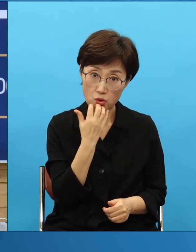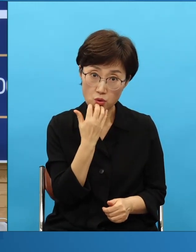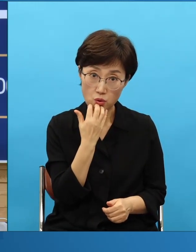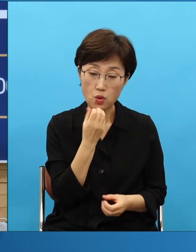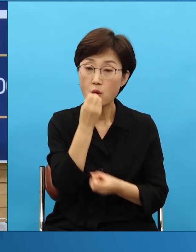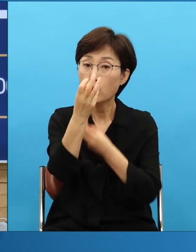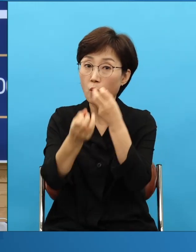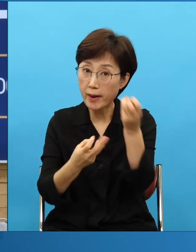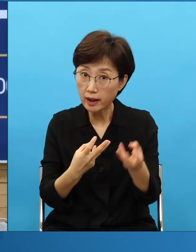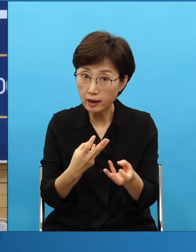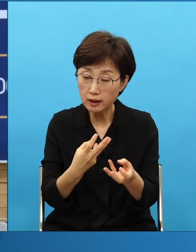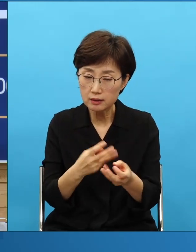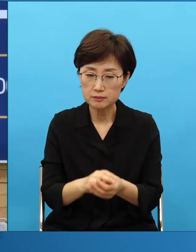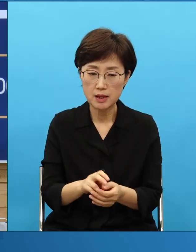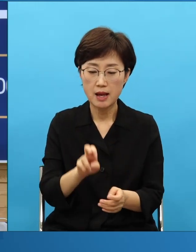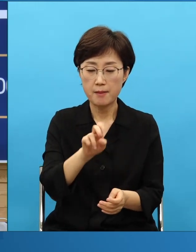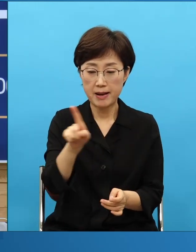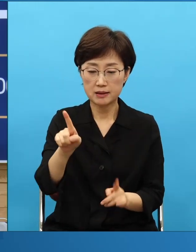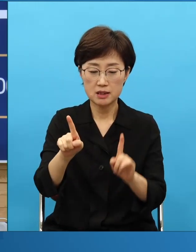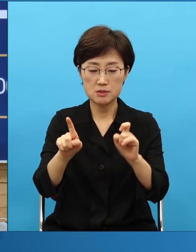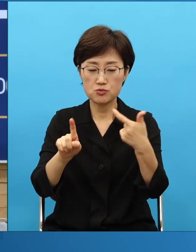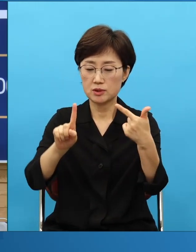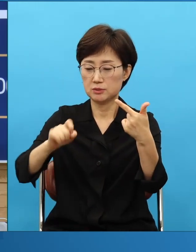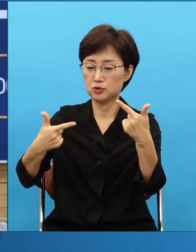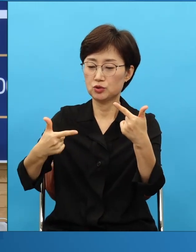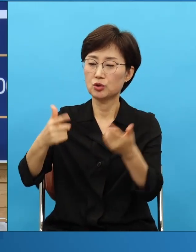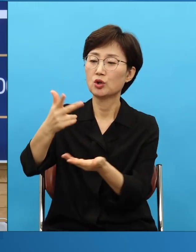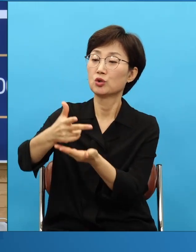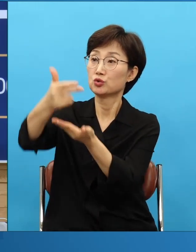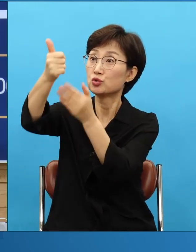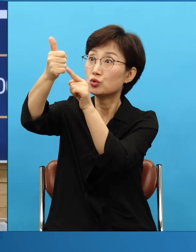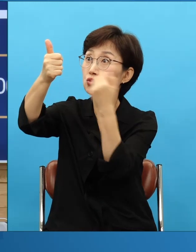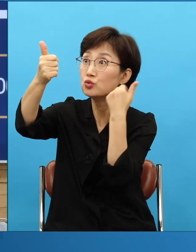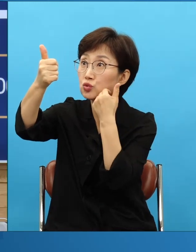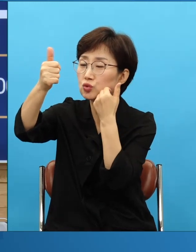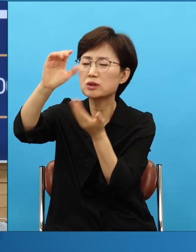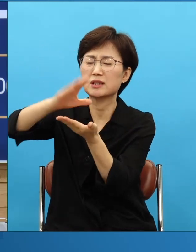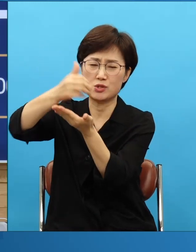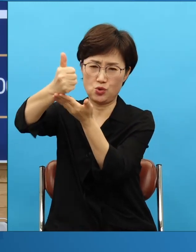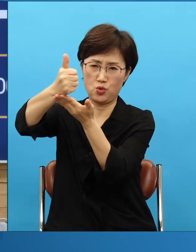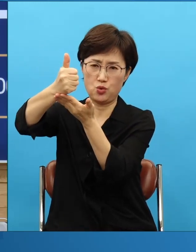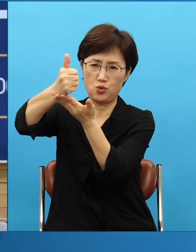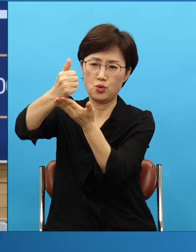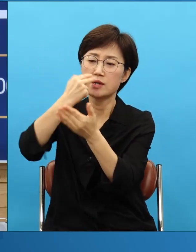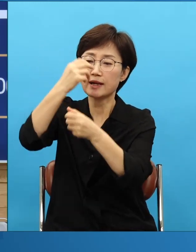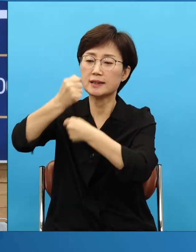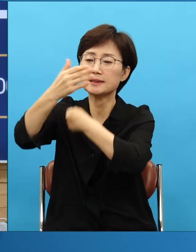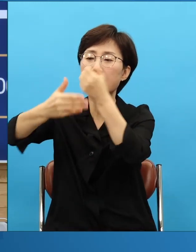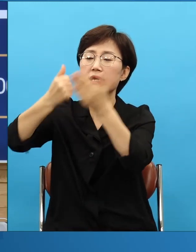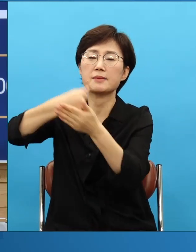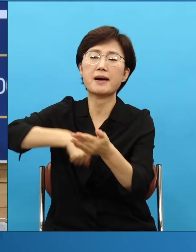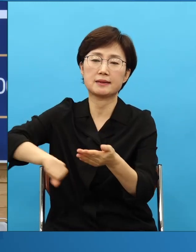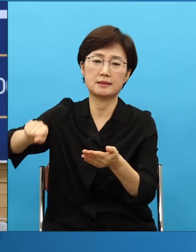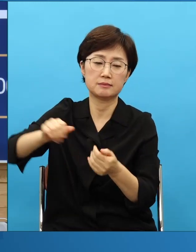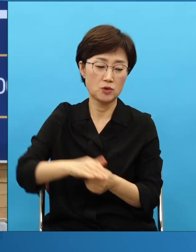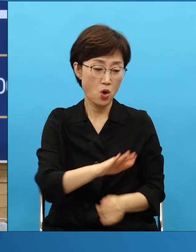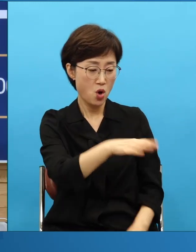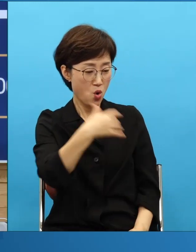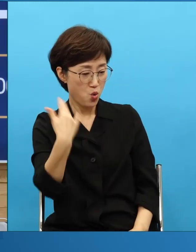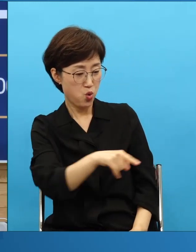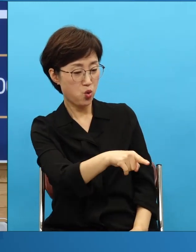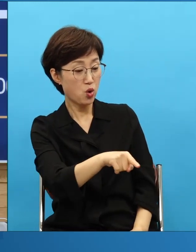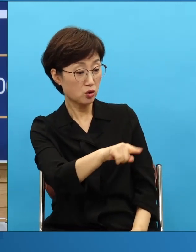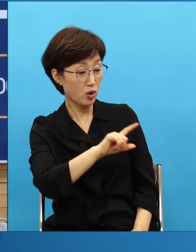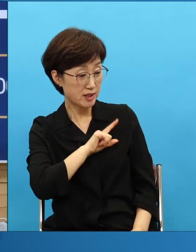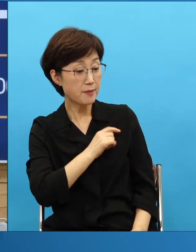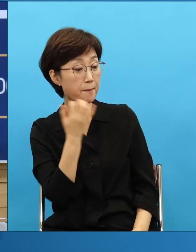그리스도시요 살아계신 하나님의 아들이십니다. As you all know very well, Peter replies and responds, "You are the Christ, the Son of the living God." 너는 베드로라. He says, "You